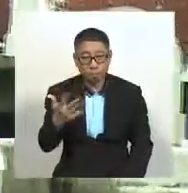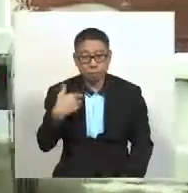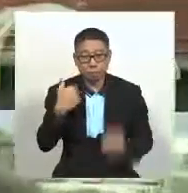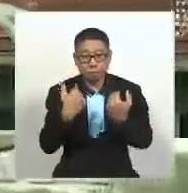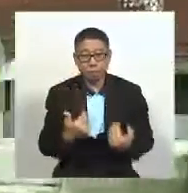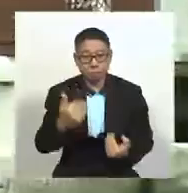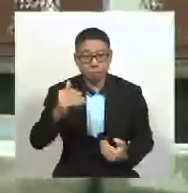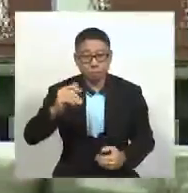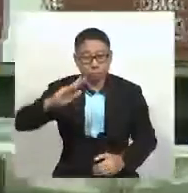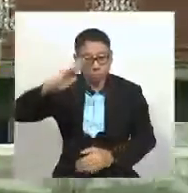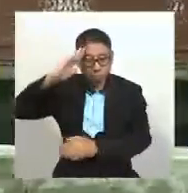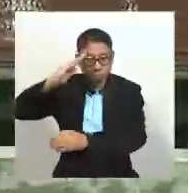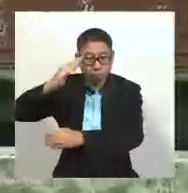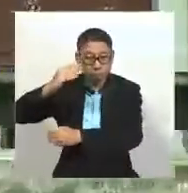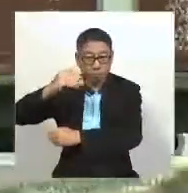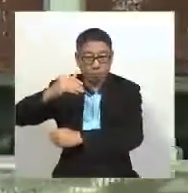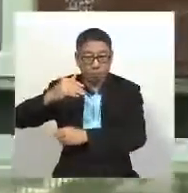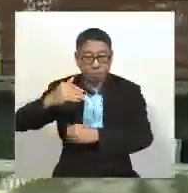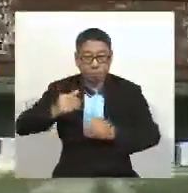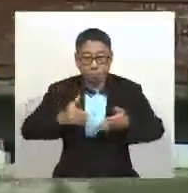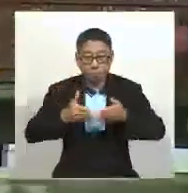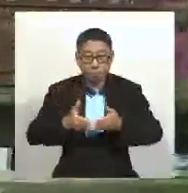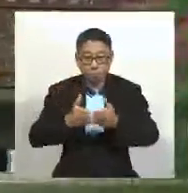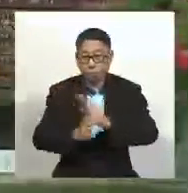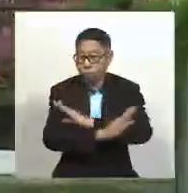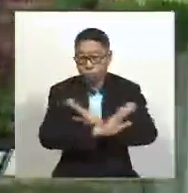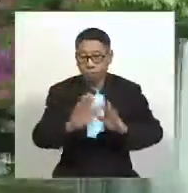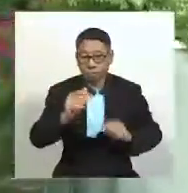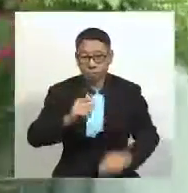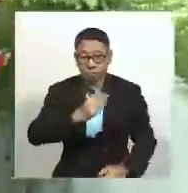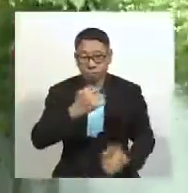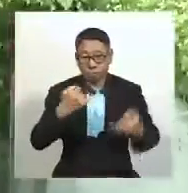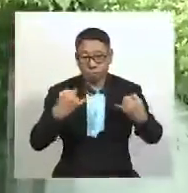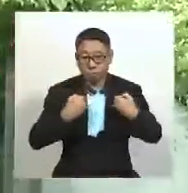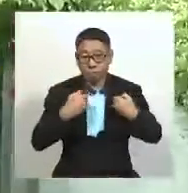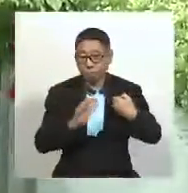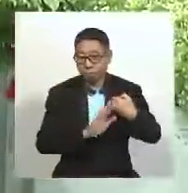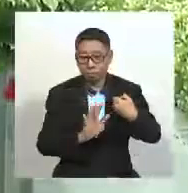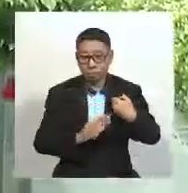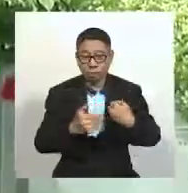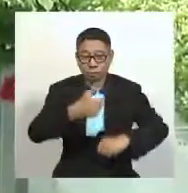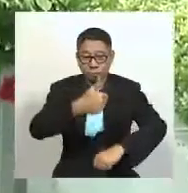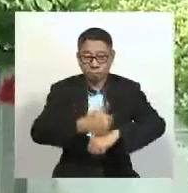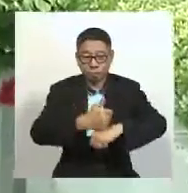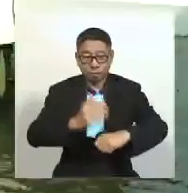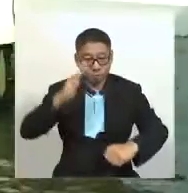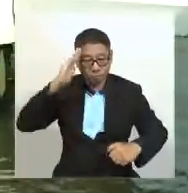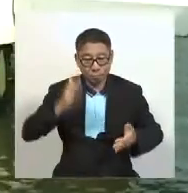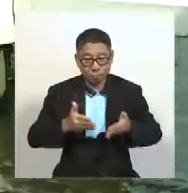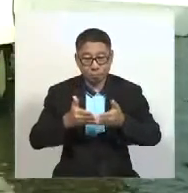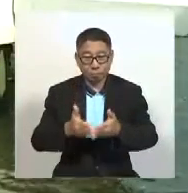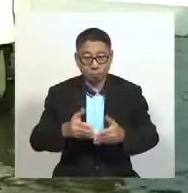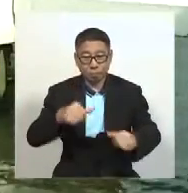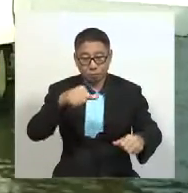เรือก็ให้นโยบายว่าไม่ใช่บ้านรับรองผู้บัญชาการทหารเรืออย่างเดียวเพราะปกติผู้บัญชาการทหารเรืออ